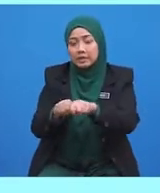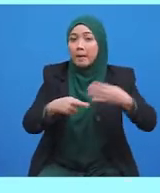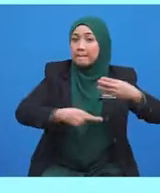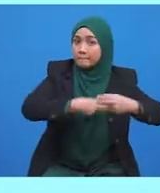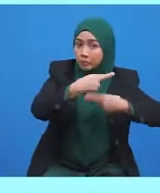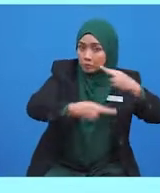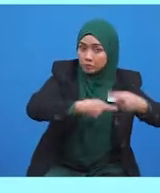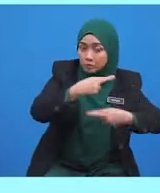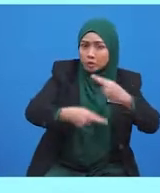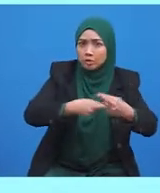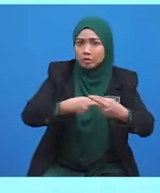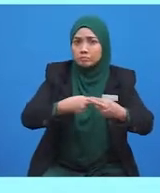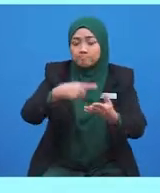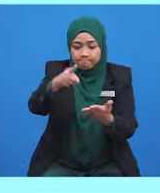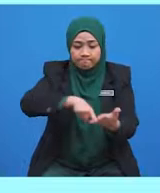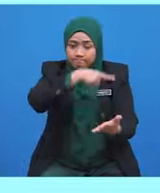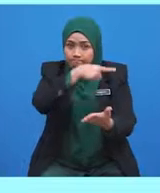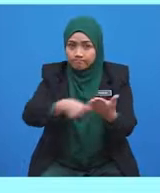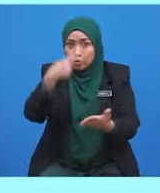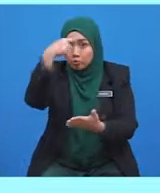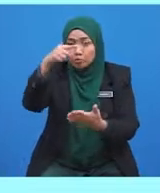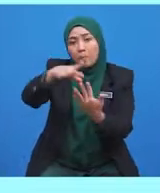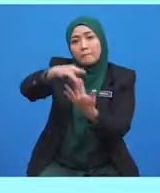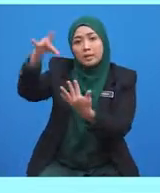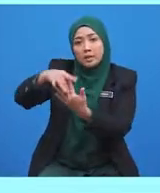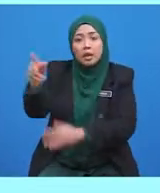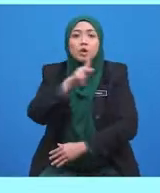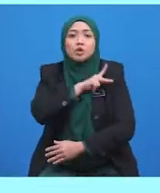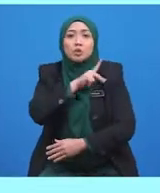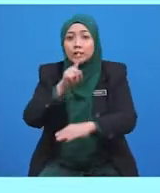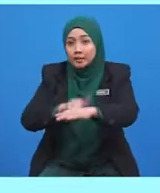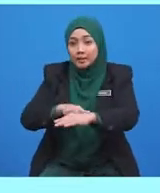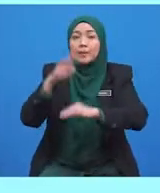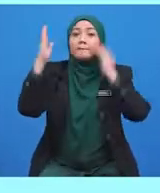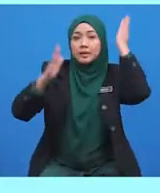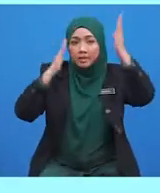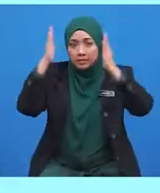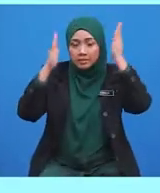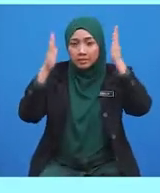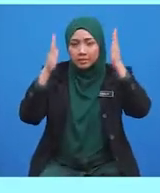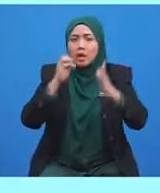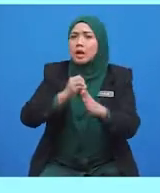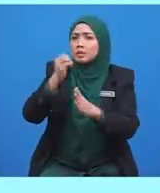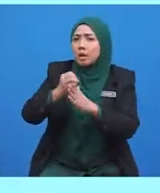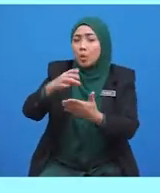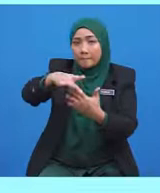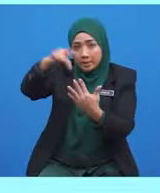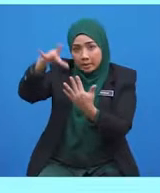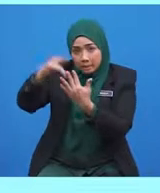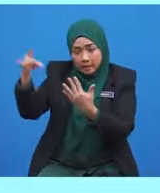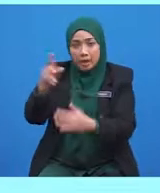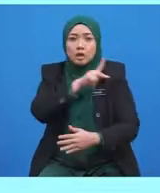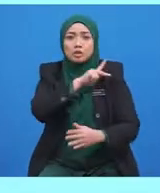proses pengundian bagi memilih pemimpin negara atau memilih ketua kelas